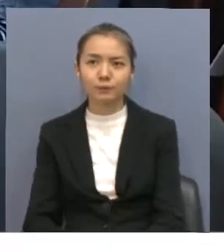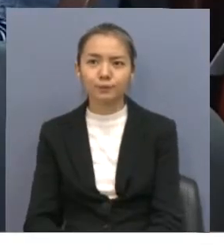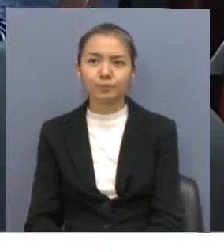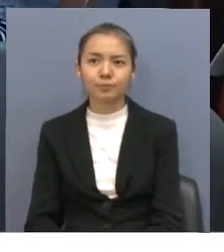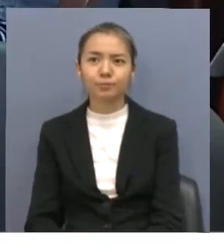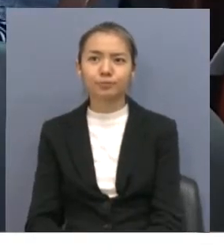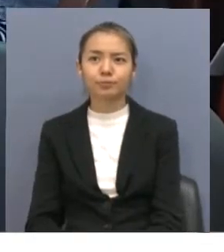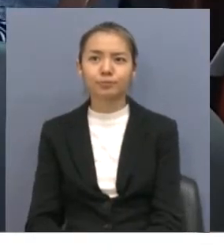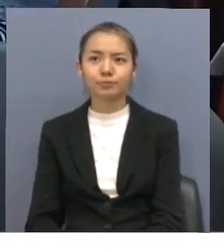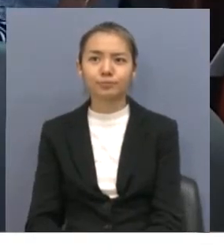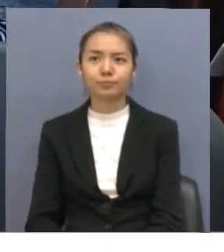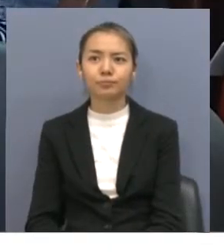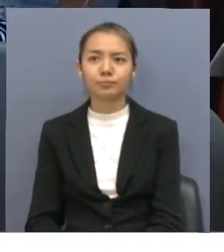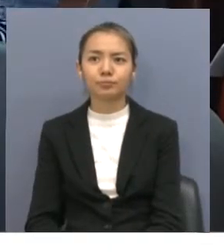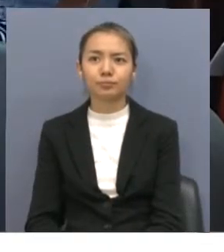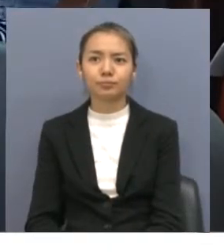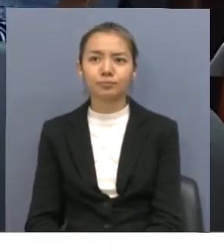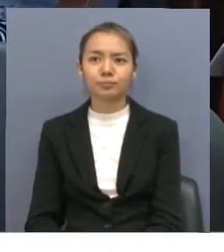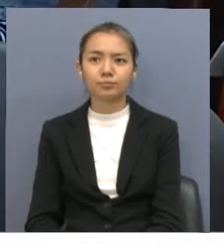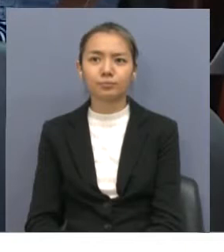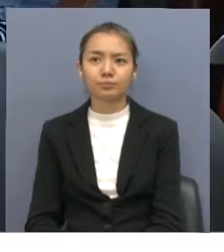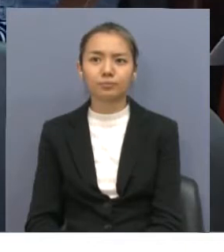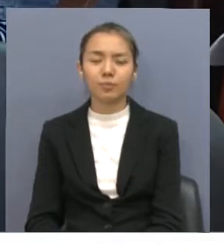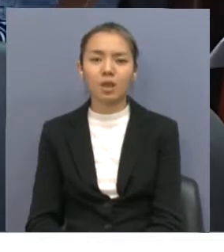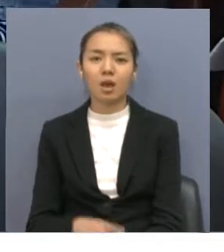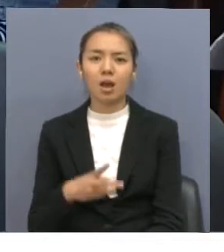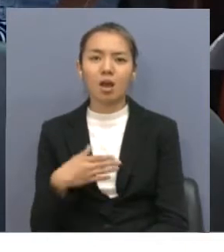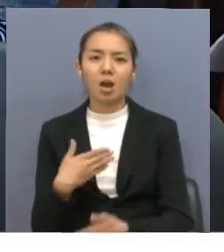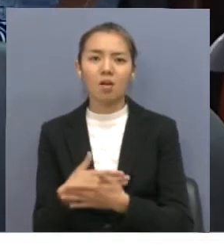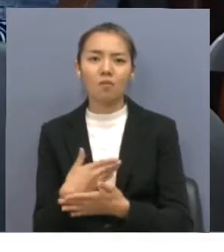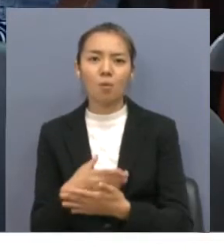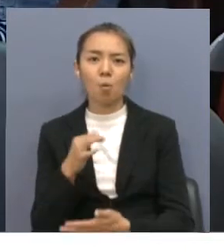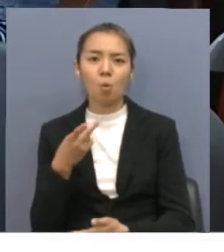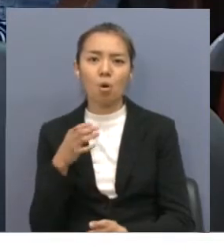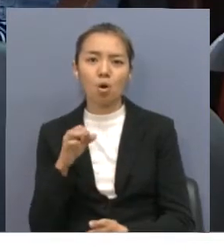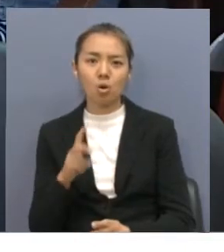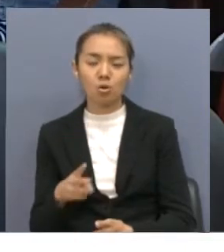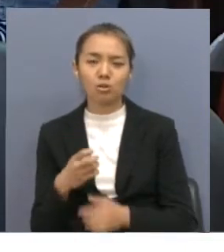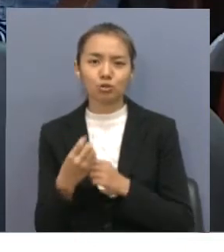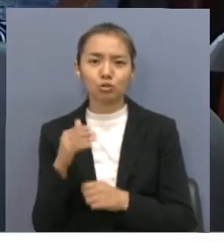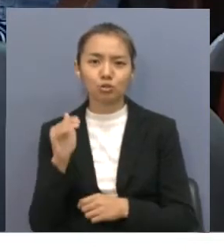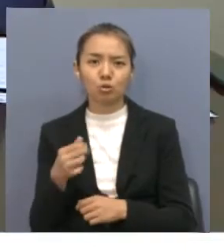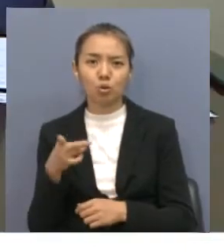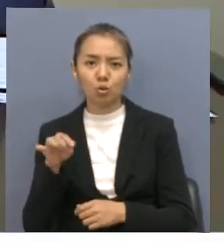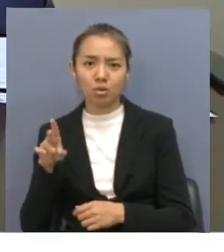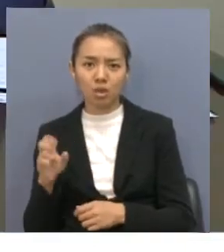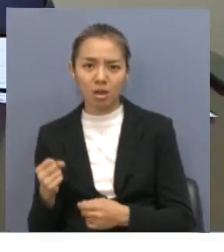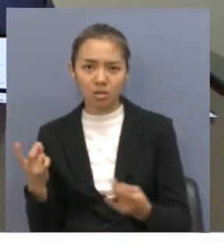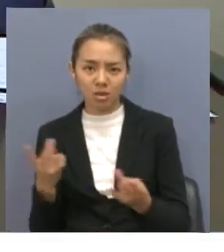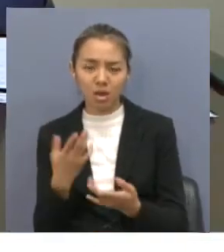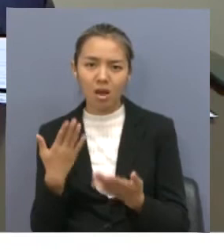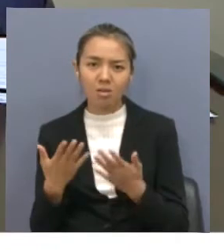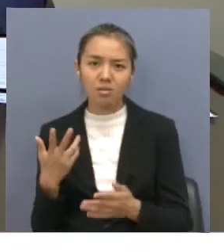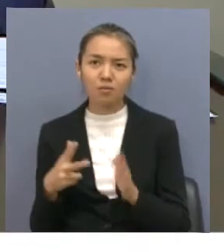Активированного угля надо 14 тысяч кубов в год. Белсендірілген көмір өндірісін жылына 14 мың тонна, ал перлер